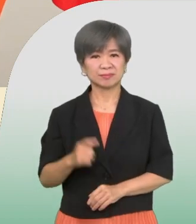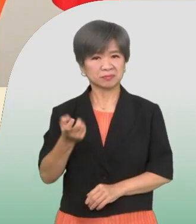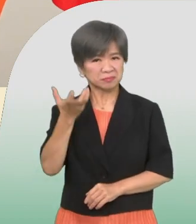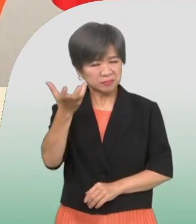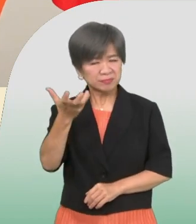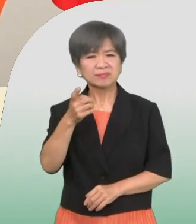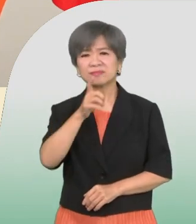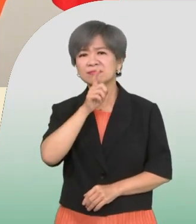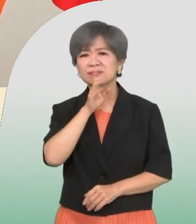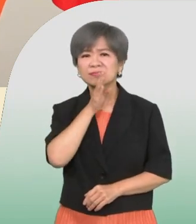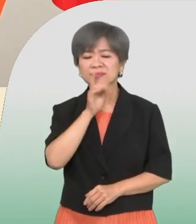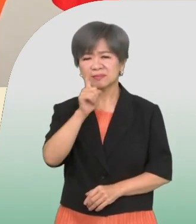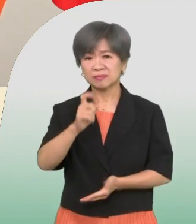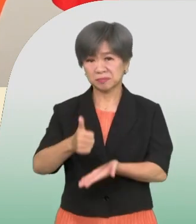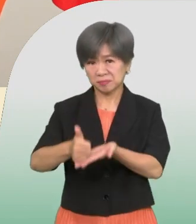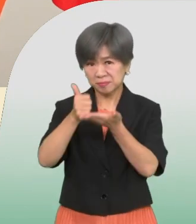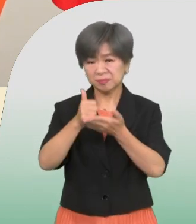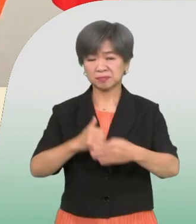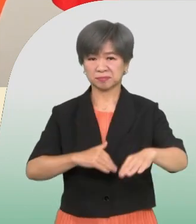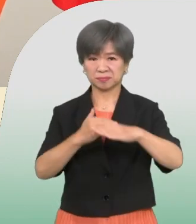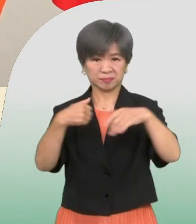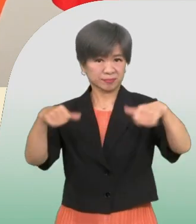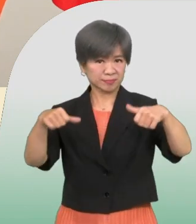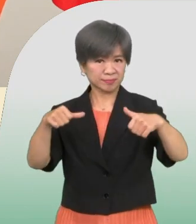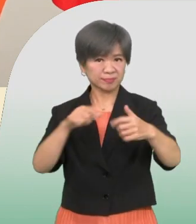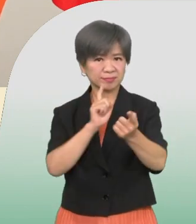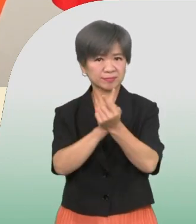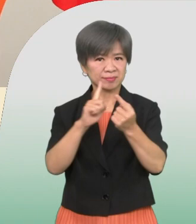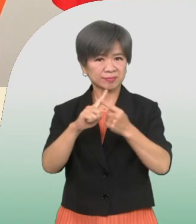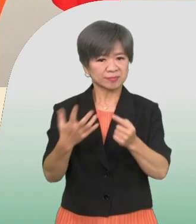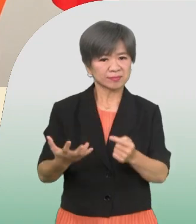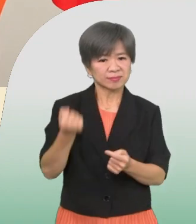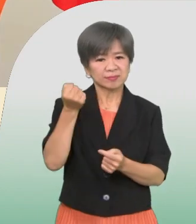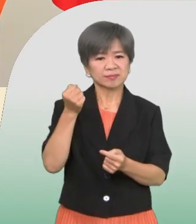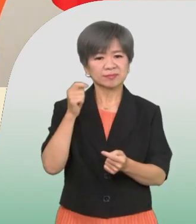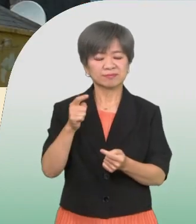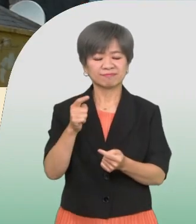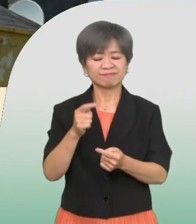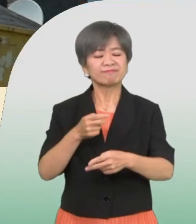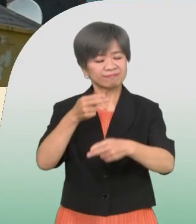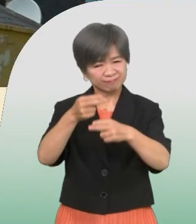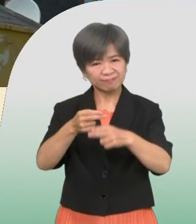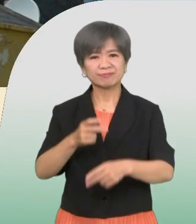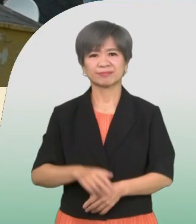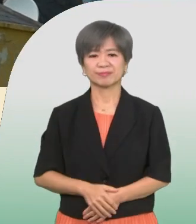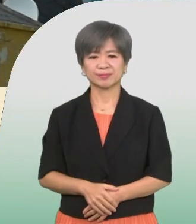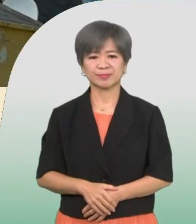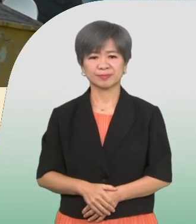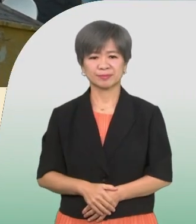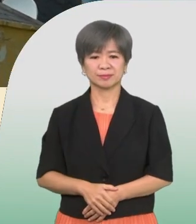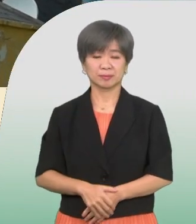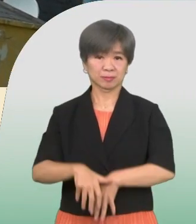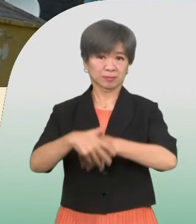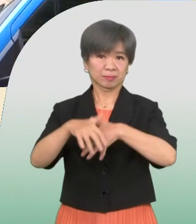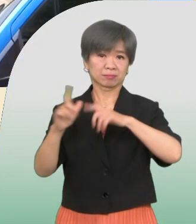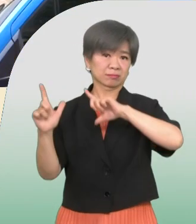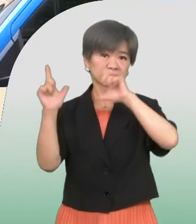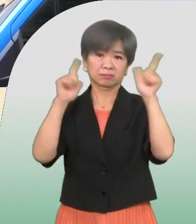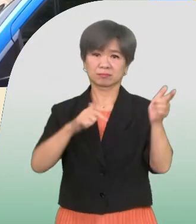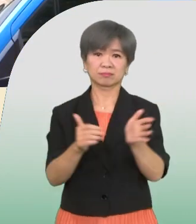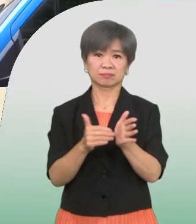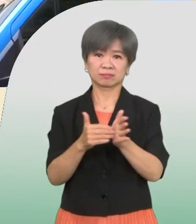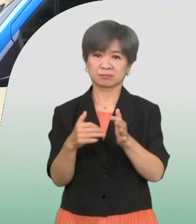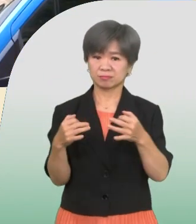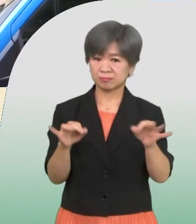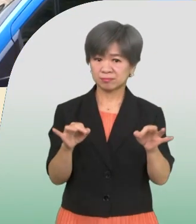重跟平等，是对人权的深信。 游行虽然刚刚进行，不